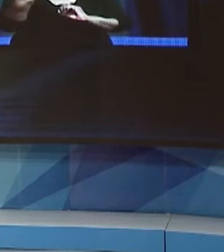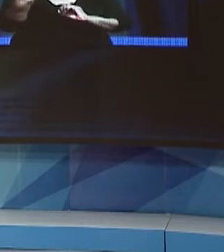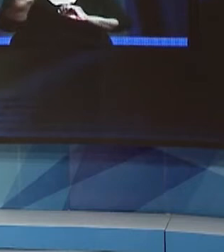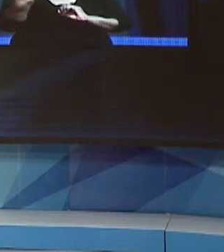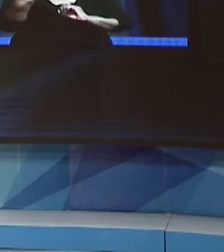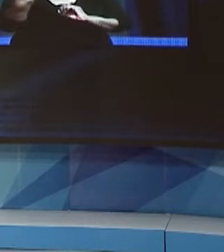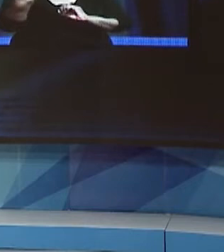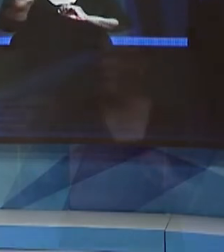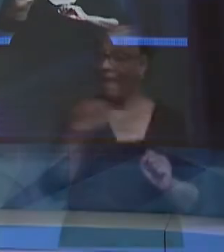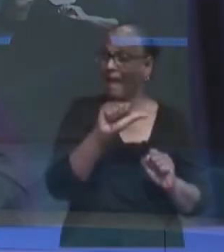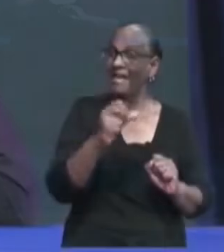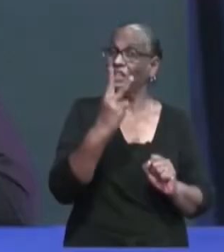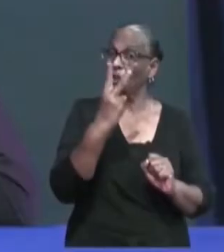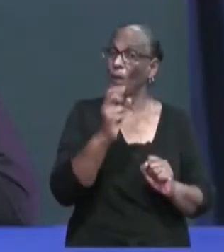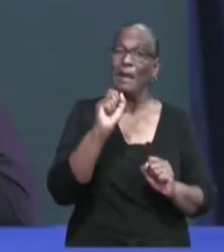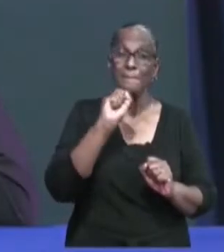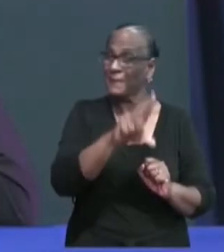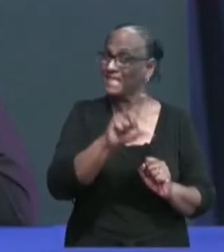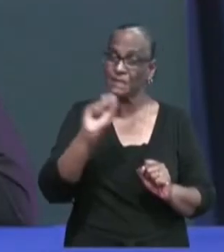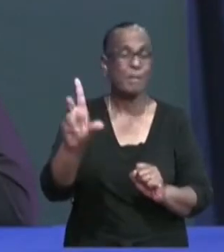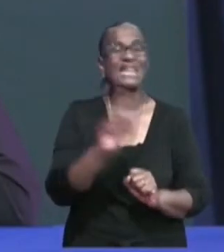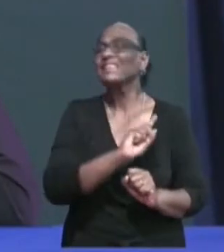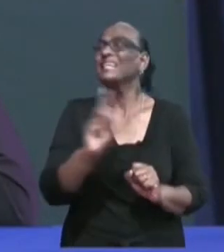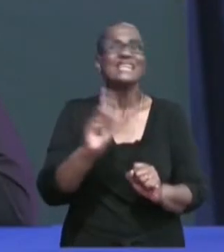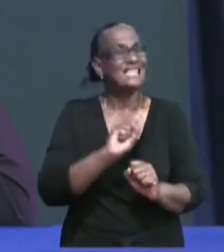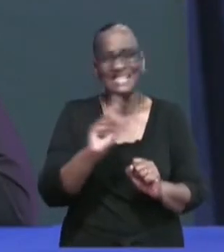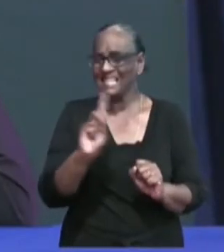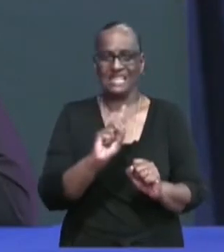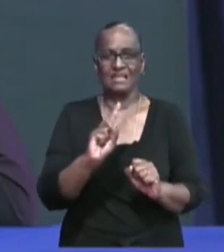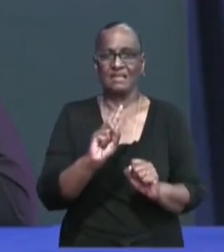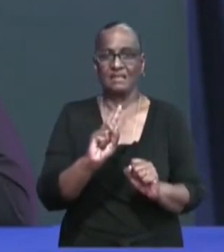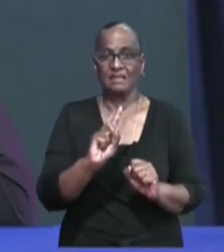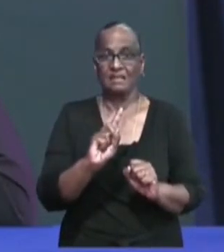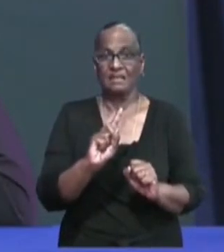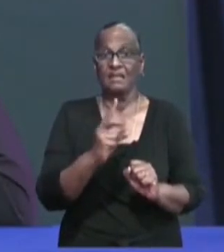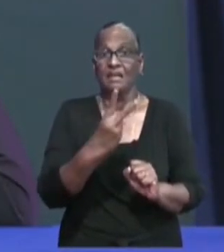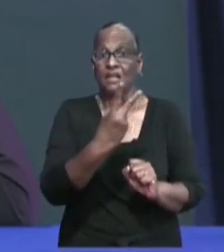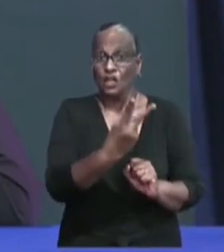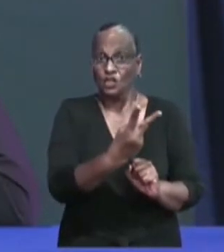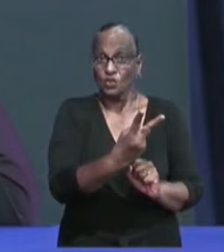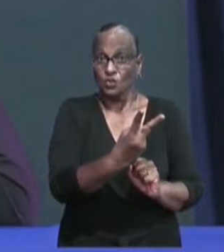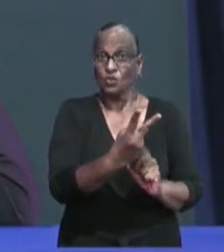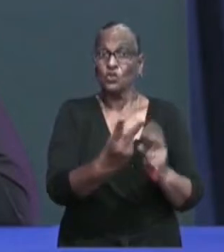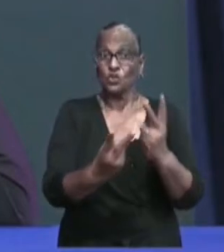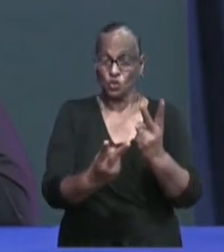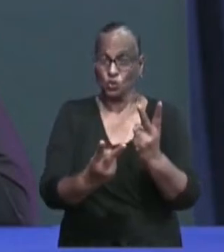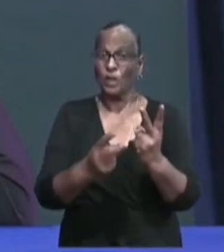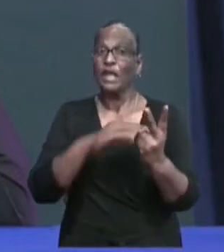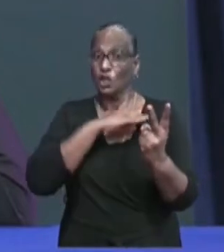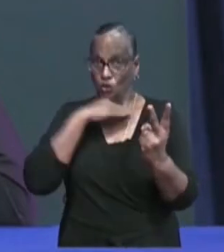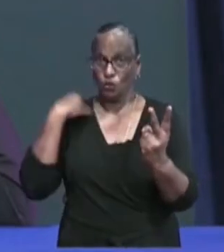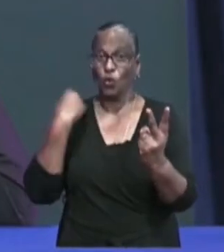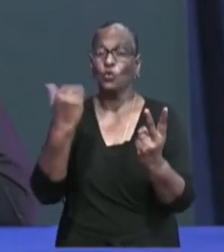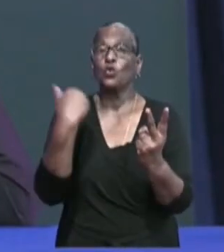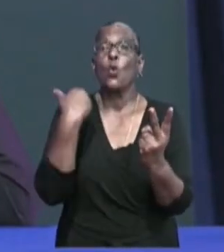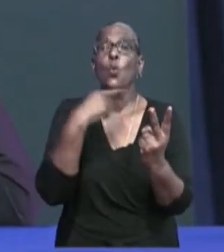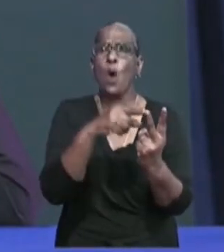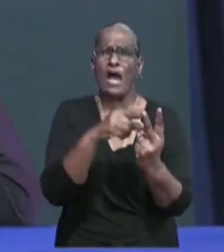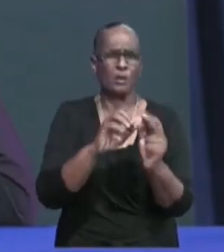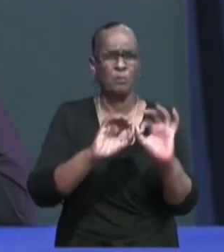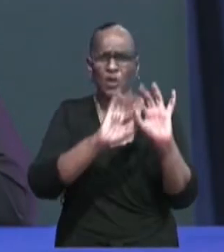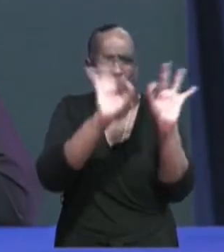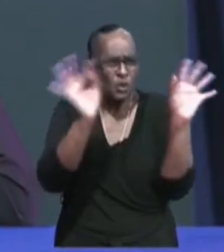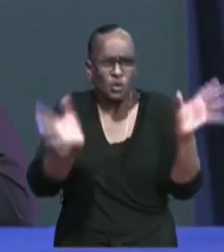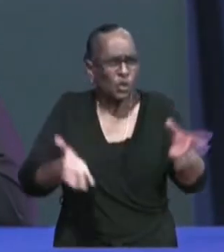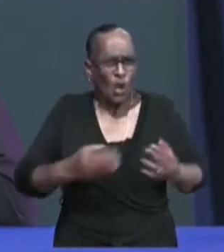afgehandeld. Maar de 2 andere lijken waren de doodsoorzaken te